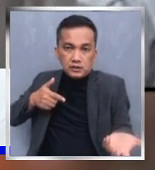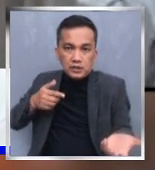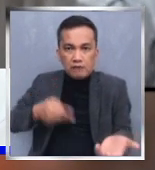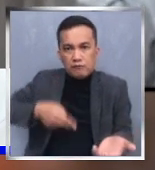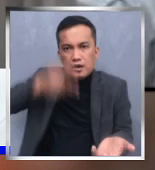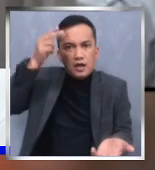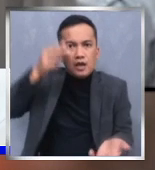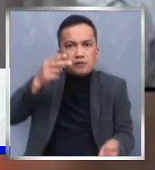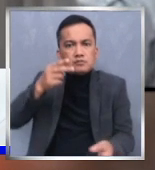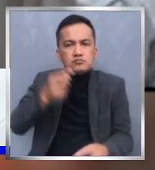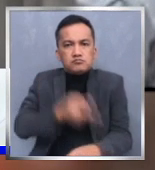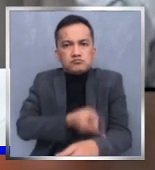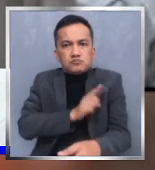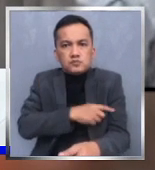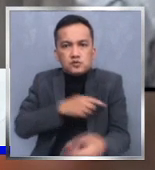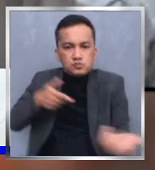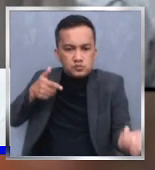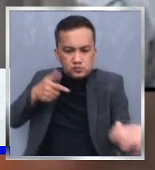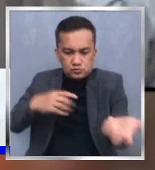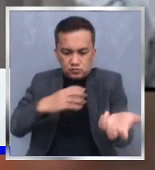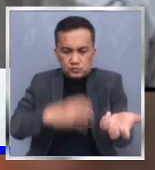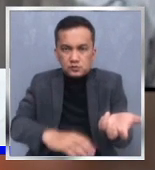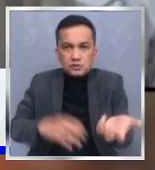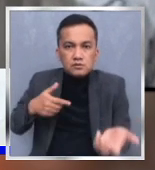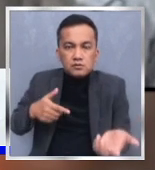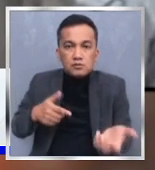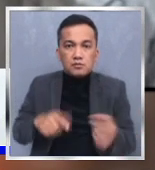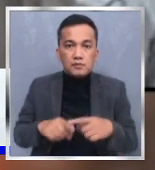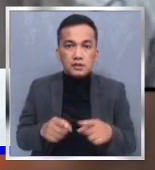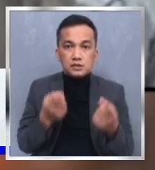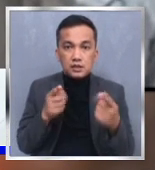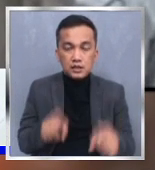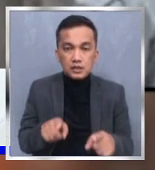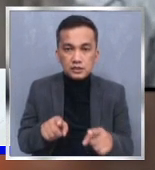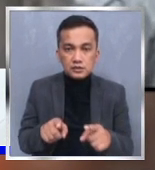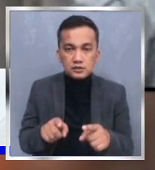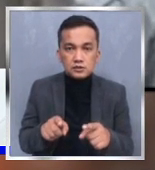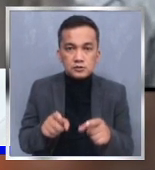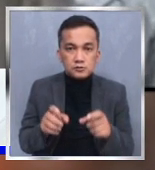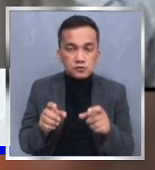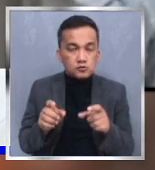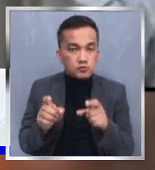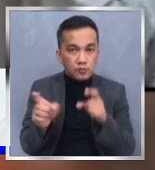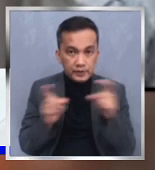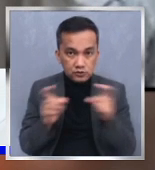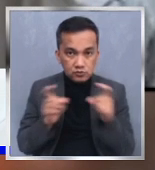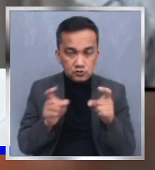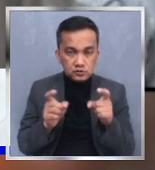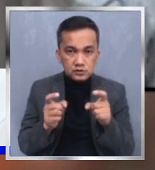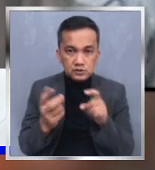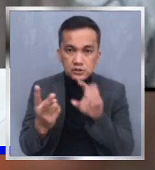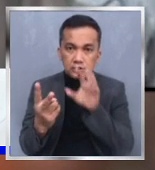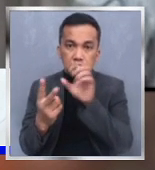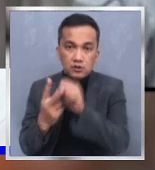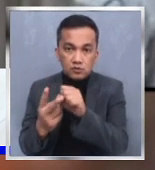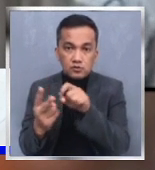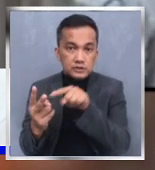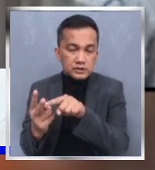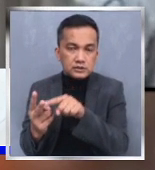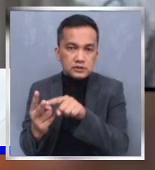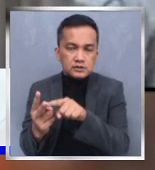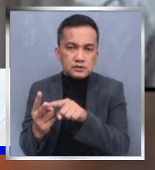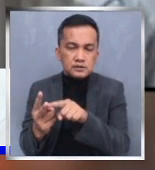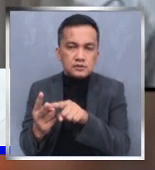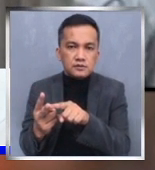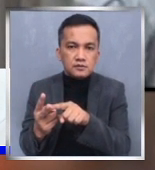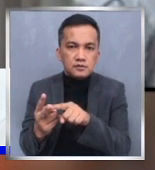nung nangyari na po yung ating operation, ang nakuha lang po sa kanya ay yung ating